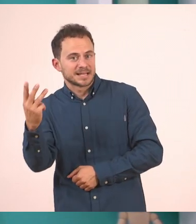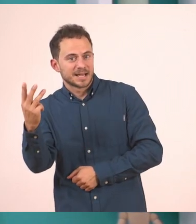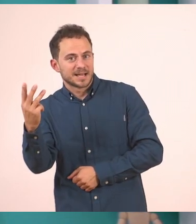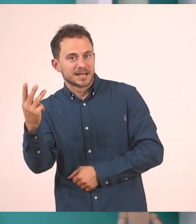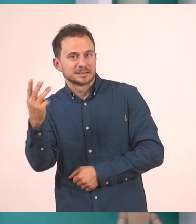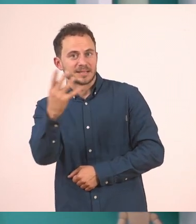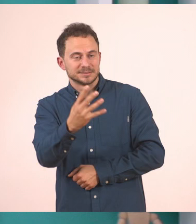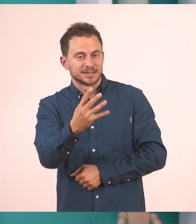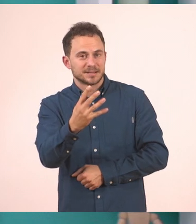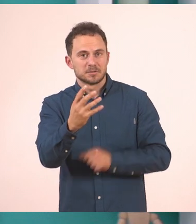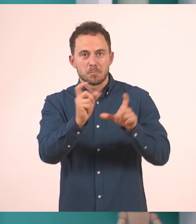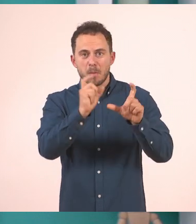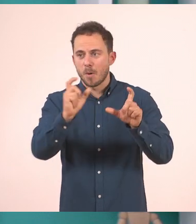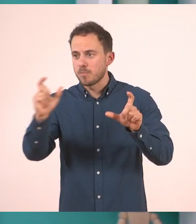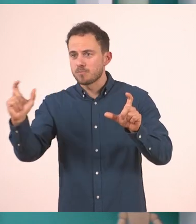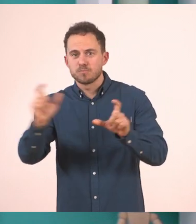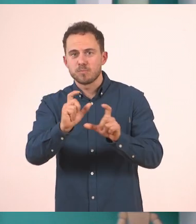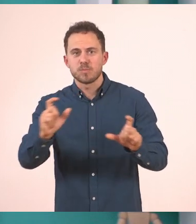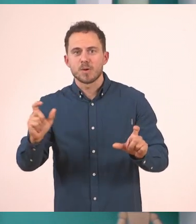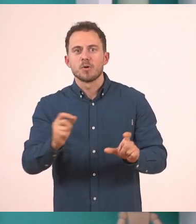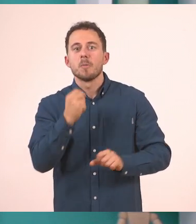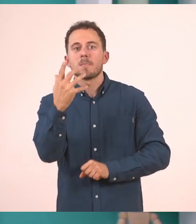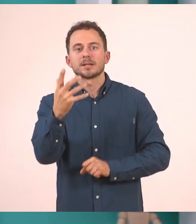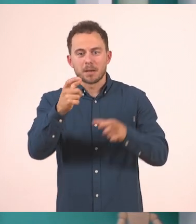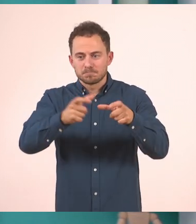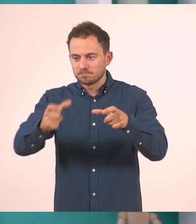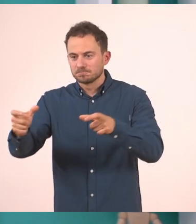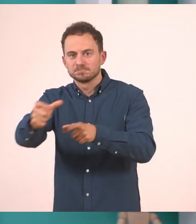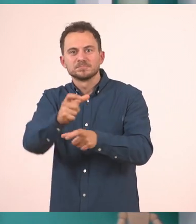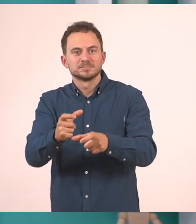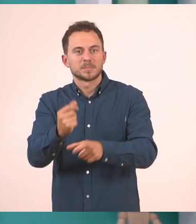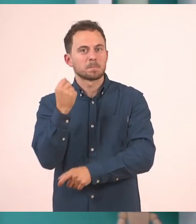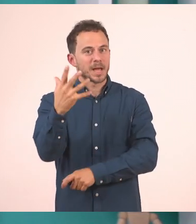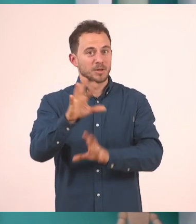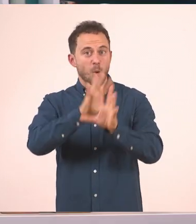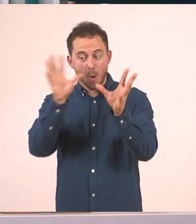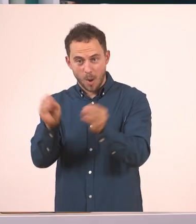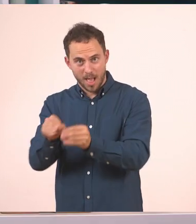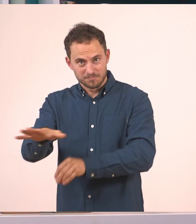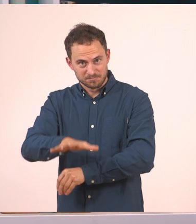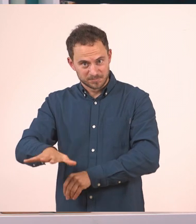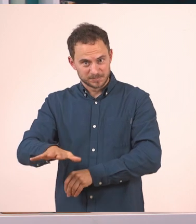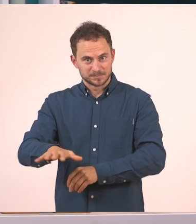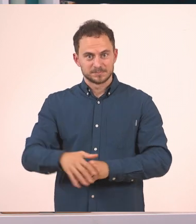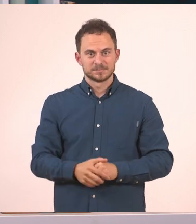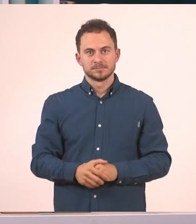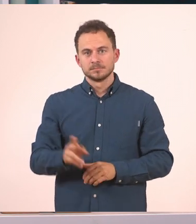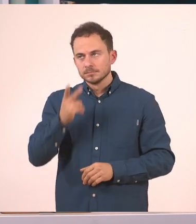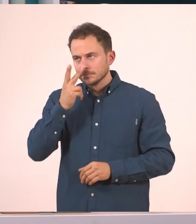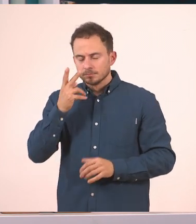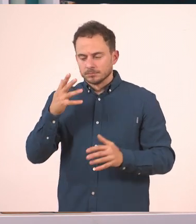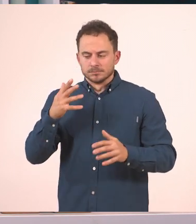1, 2, 3, 4 και άλλο ένα, 5. 5 μπισκότα. Μυρίζουν